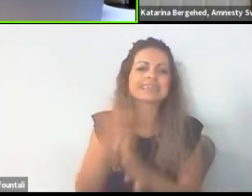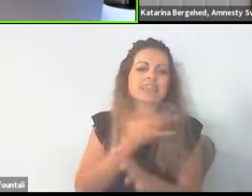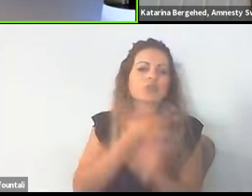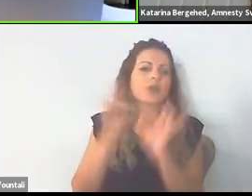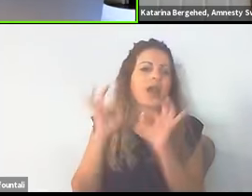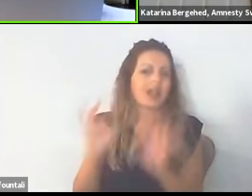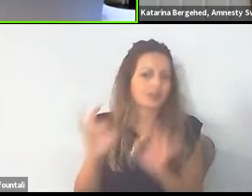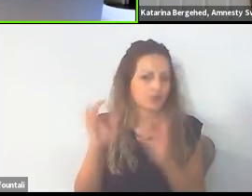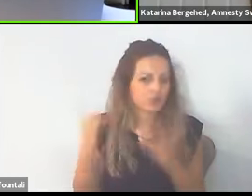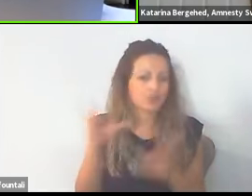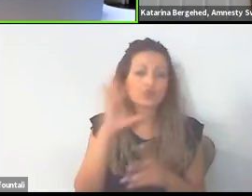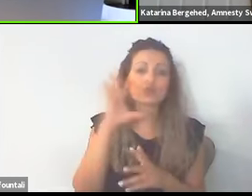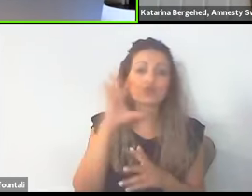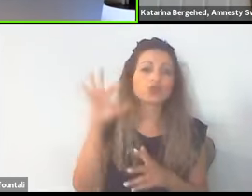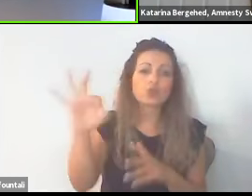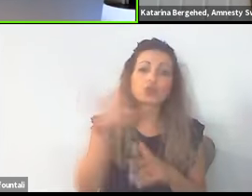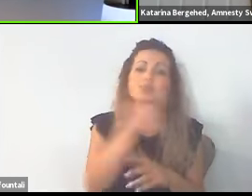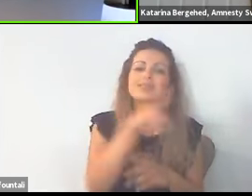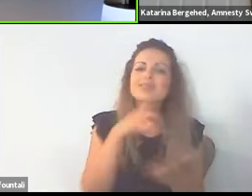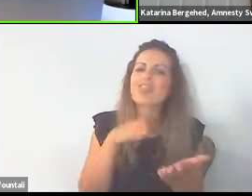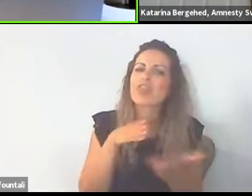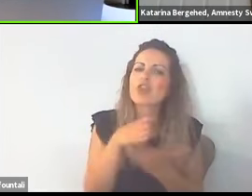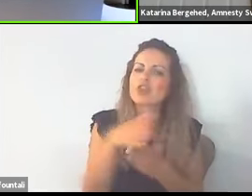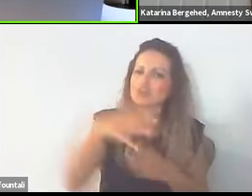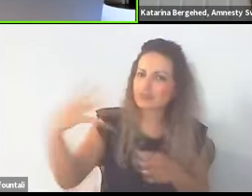διασφαλίσουμε τη δικαιοσύνη για τις επιζήσεις βιασμού.